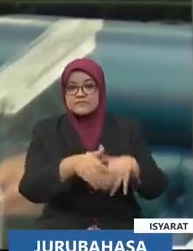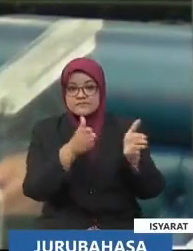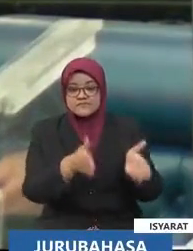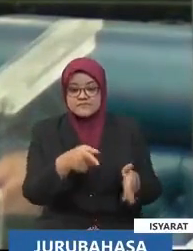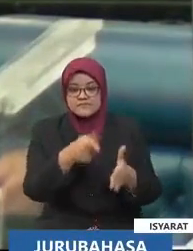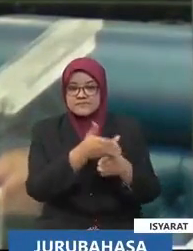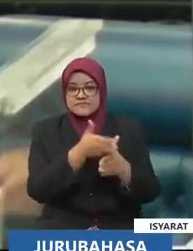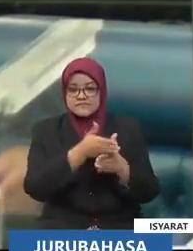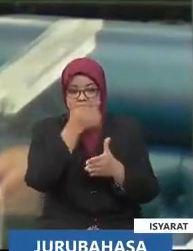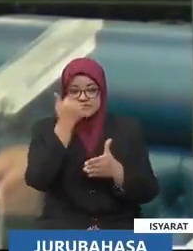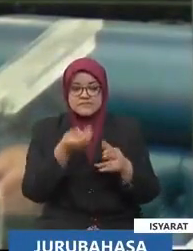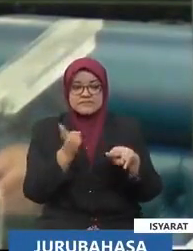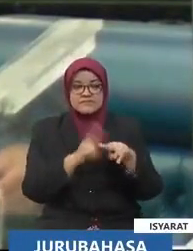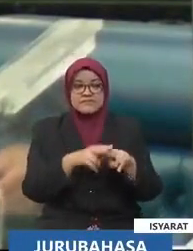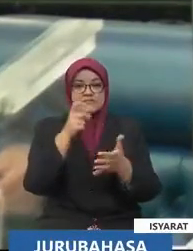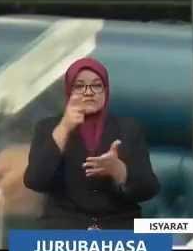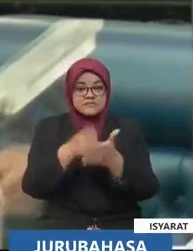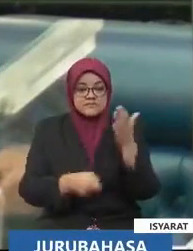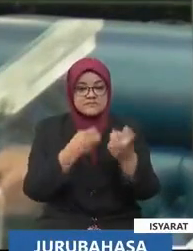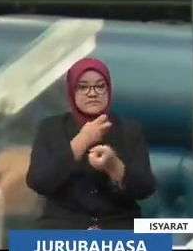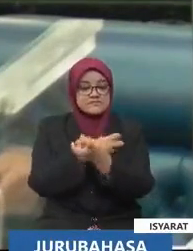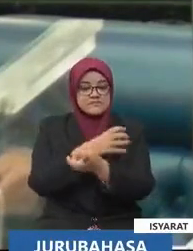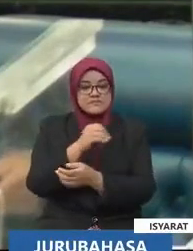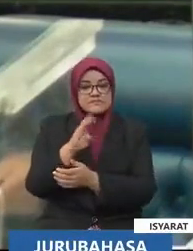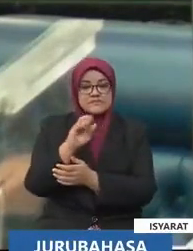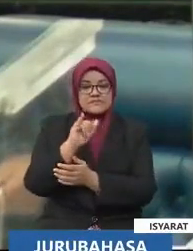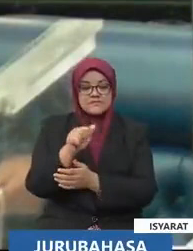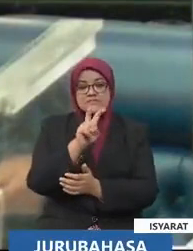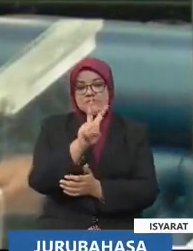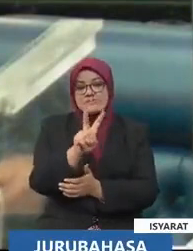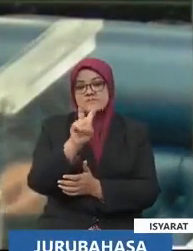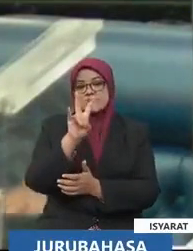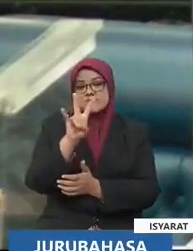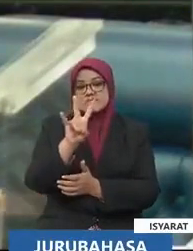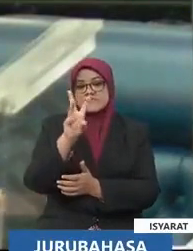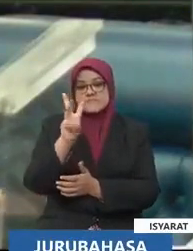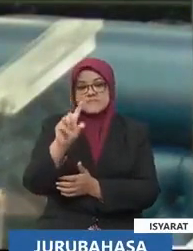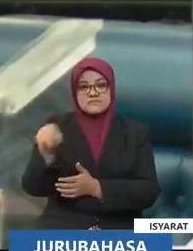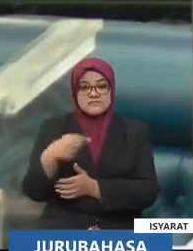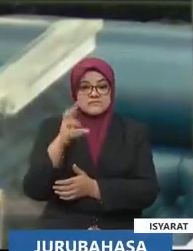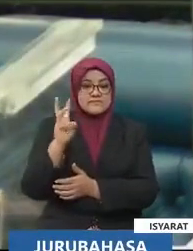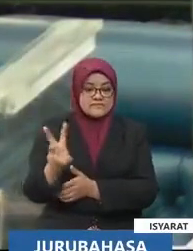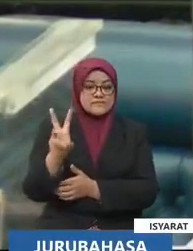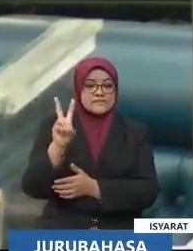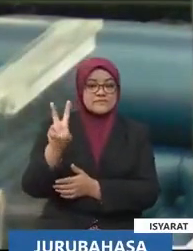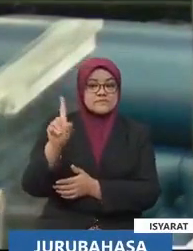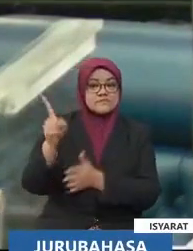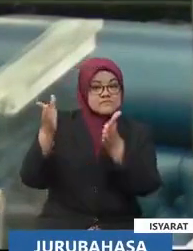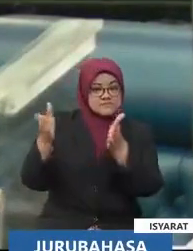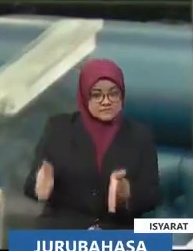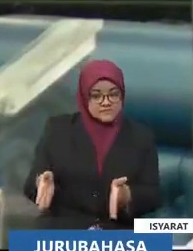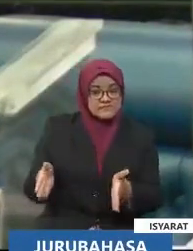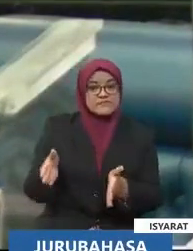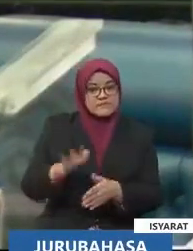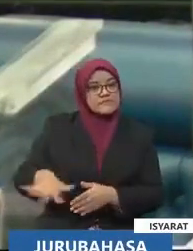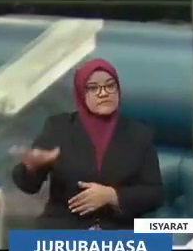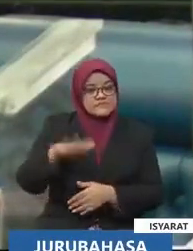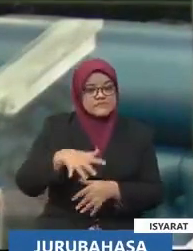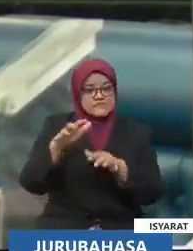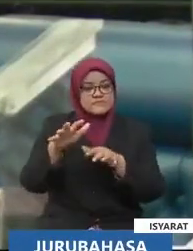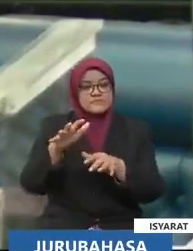petani yang terkesan dengan kenaikan harga baja dan racun adalah seramai 276 Wu 621 orang